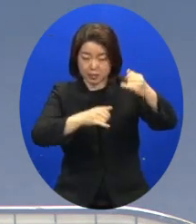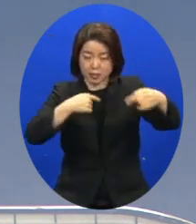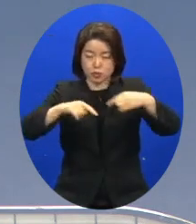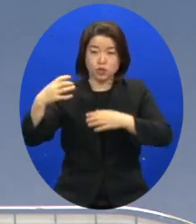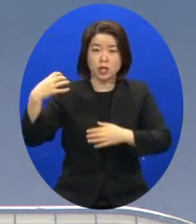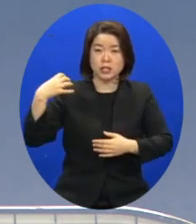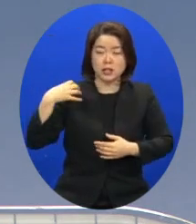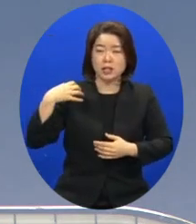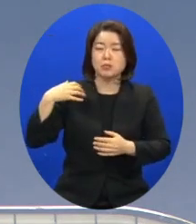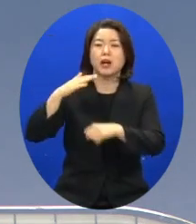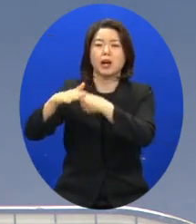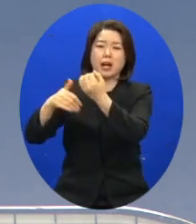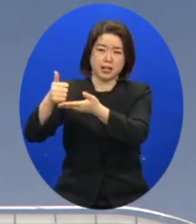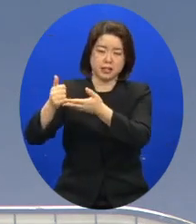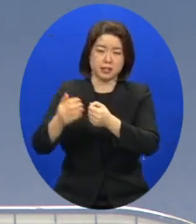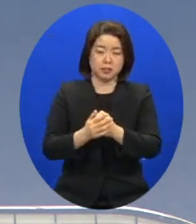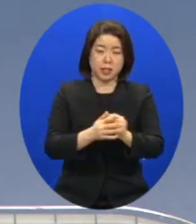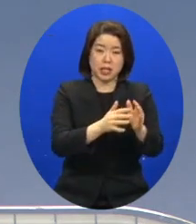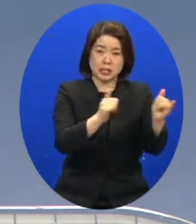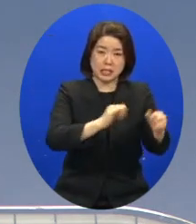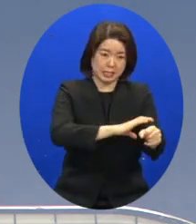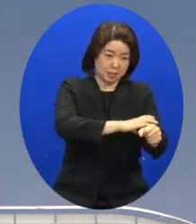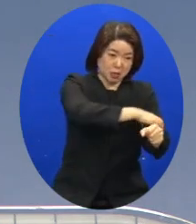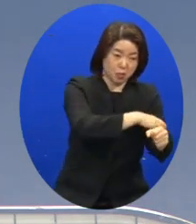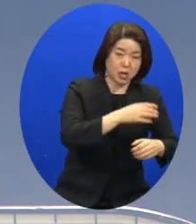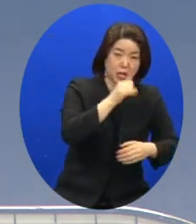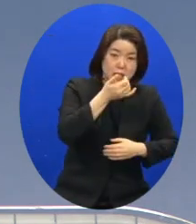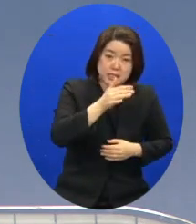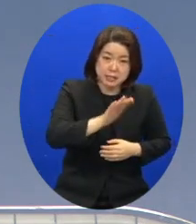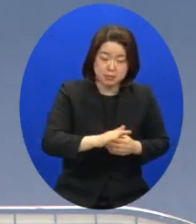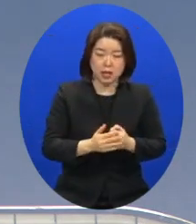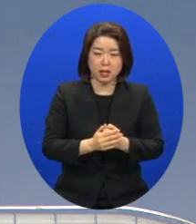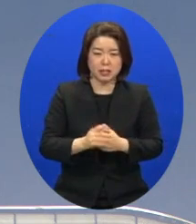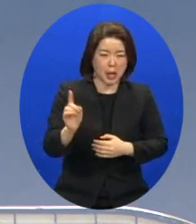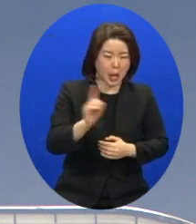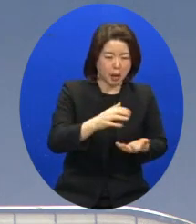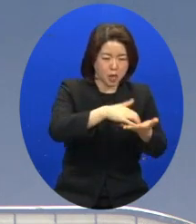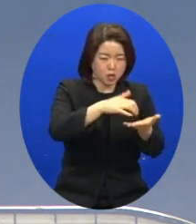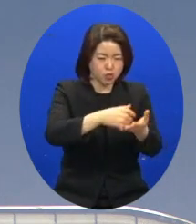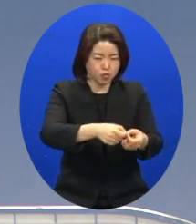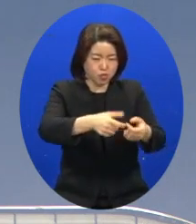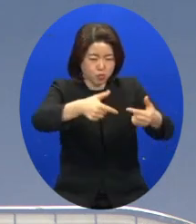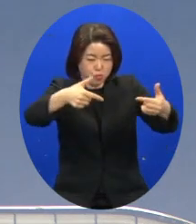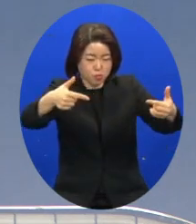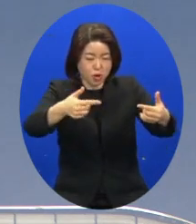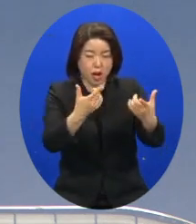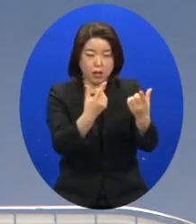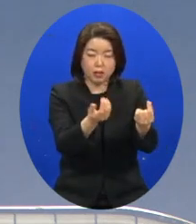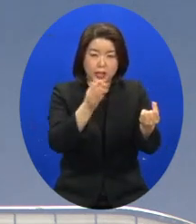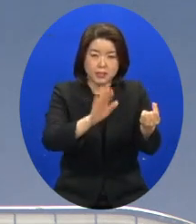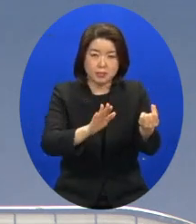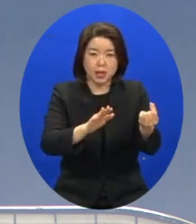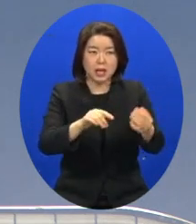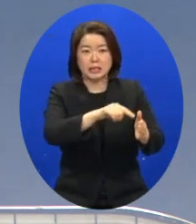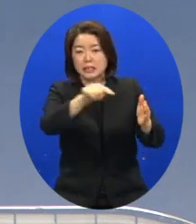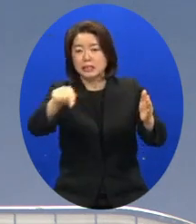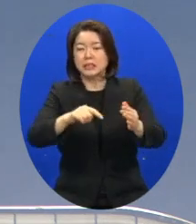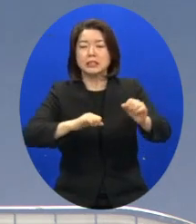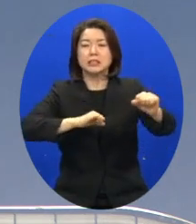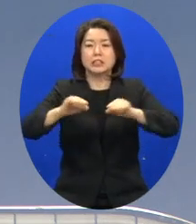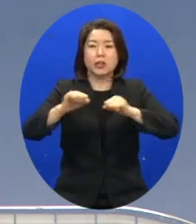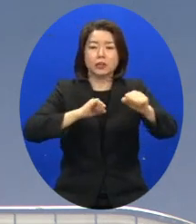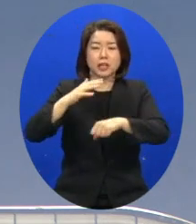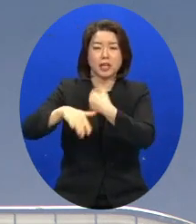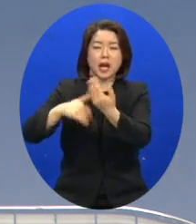사람이 아무리 재력을 가진 것 같아도 아무리 의 수가 많은 것 같아도 역사는 하나님의 움직입니다